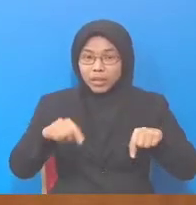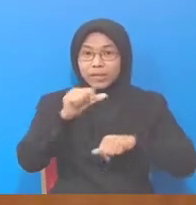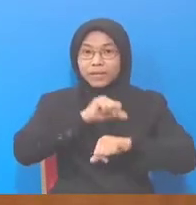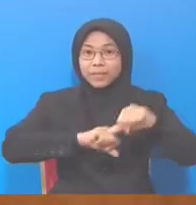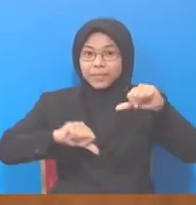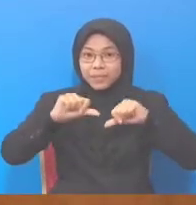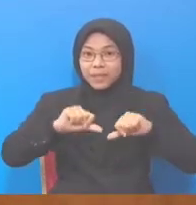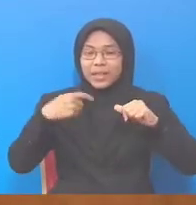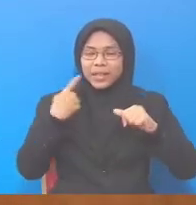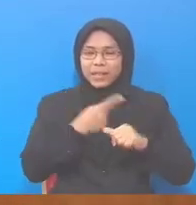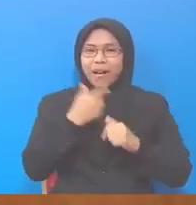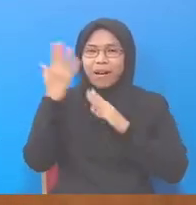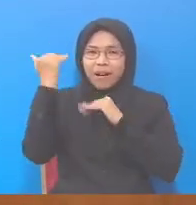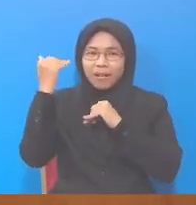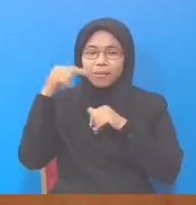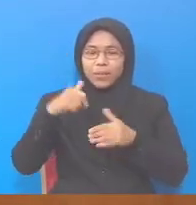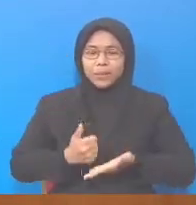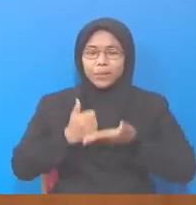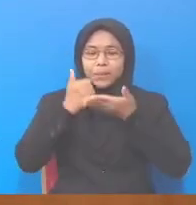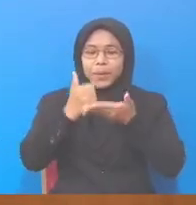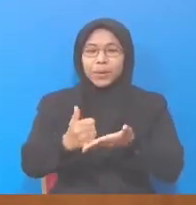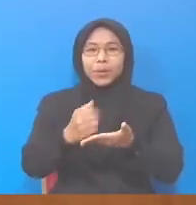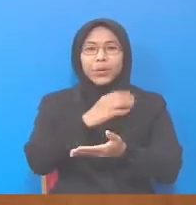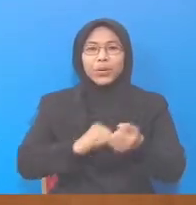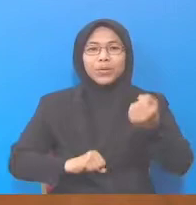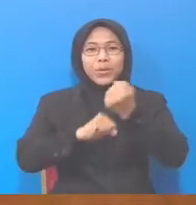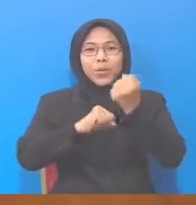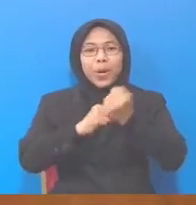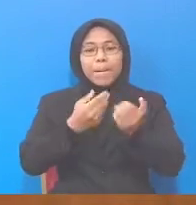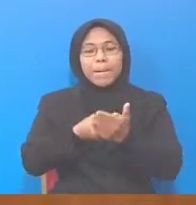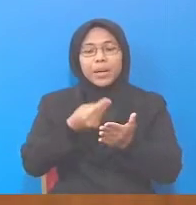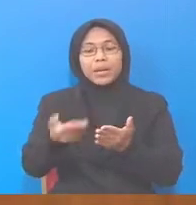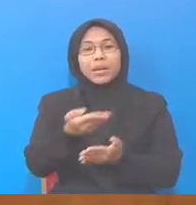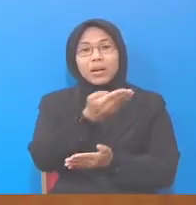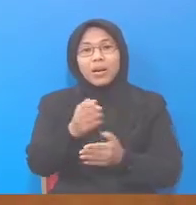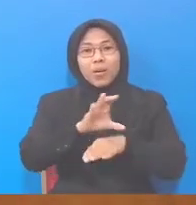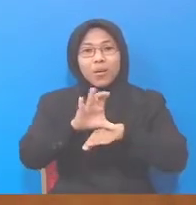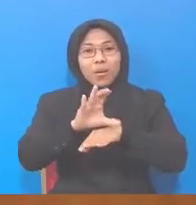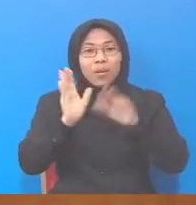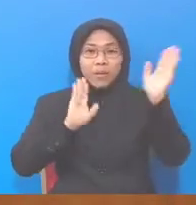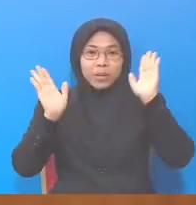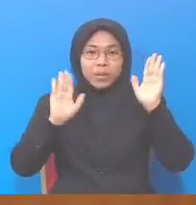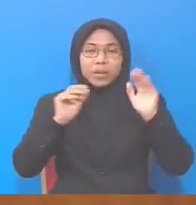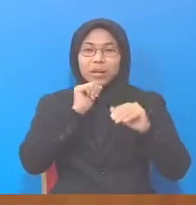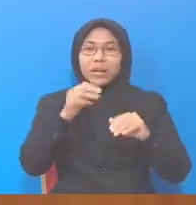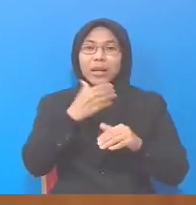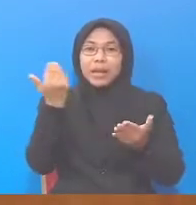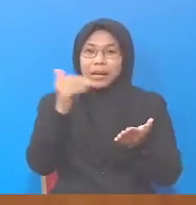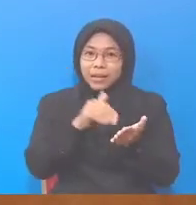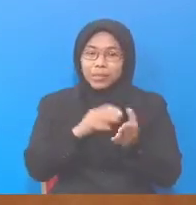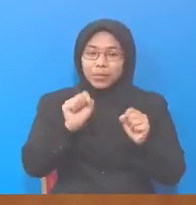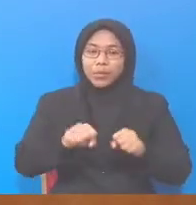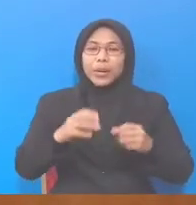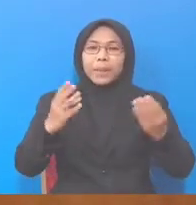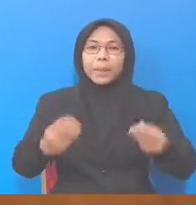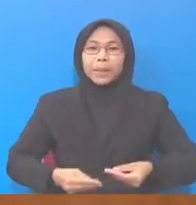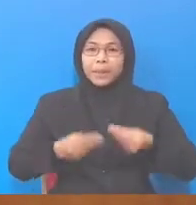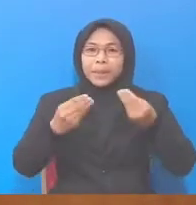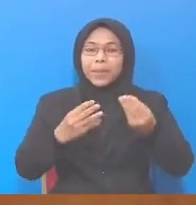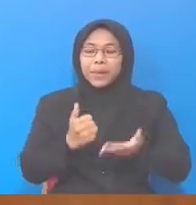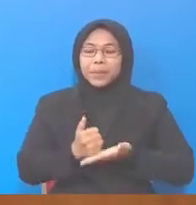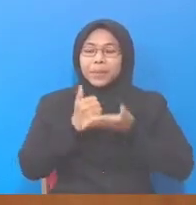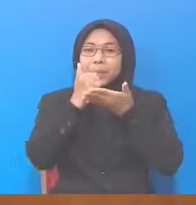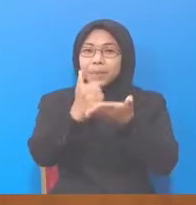saya berharap agar kita membantu membeli produk-produk keluaran Koko negara kita secara tidak langsung kita boleh